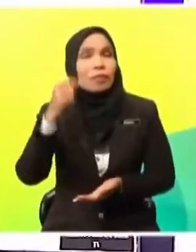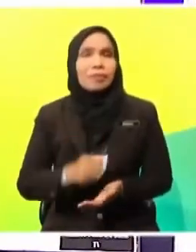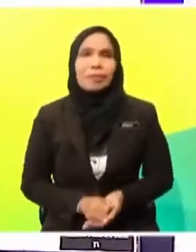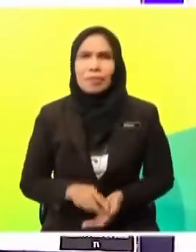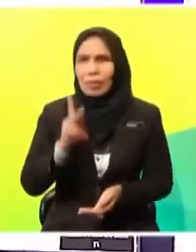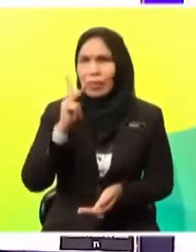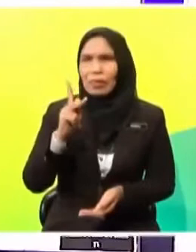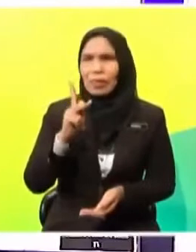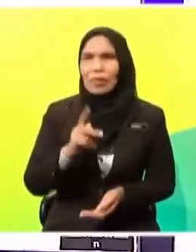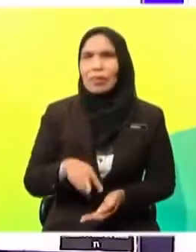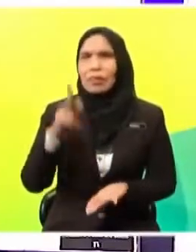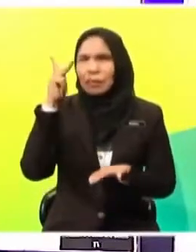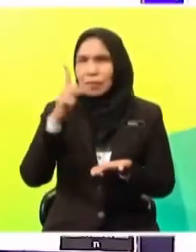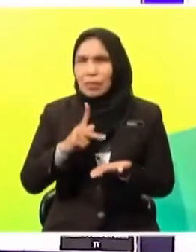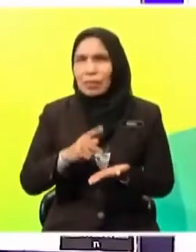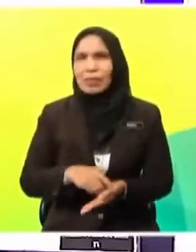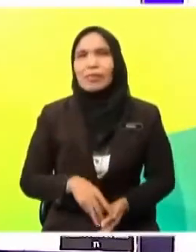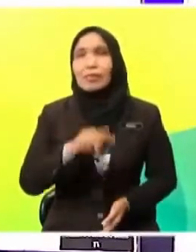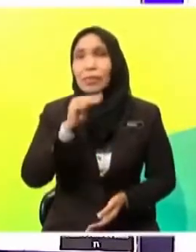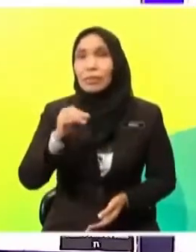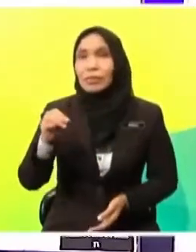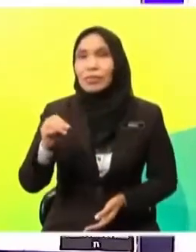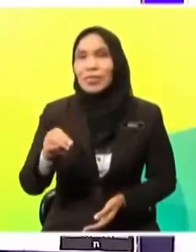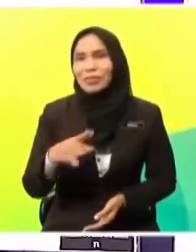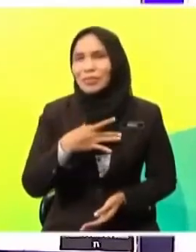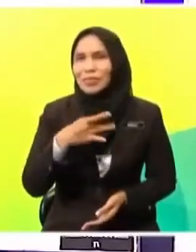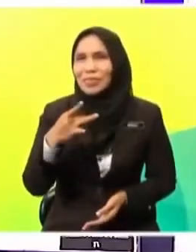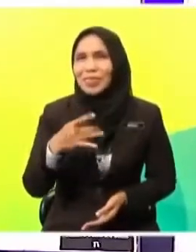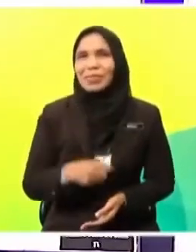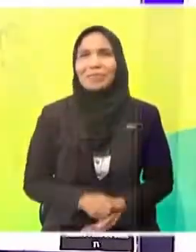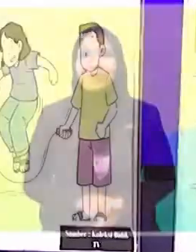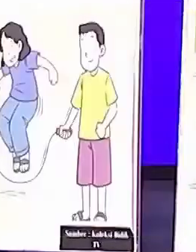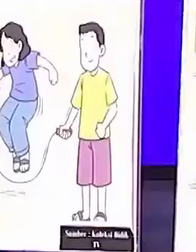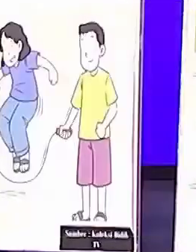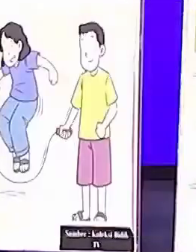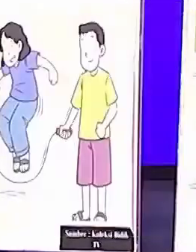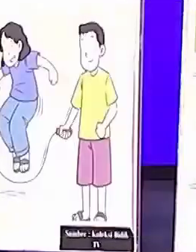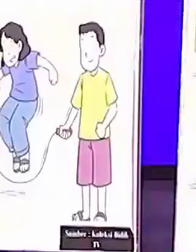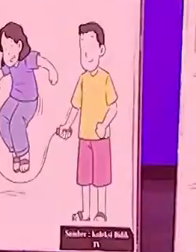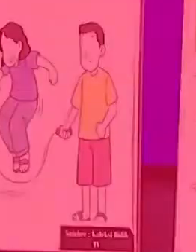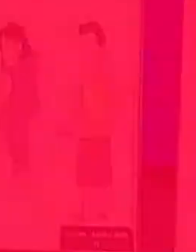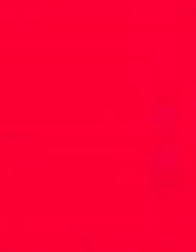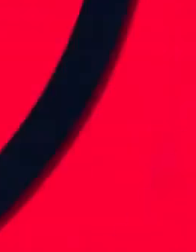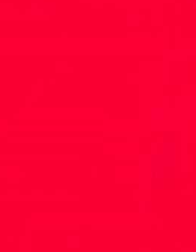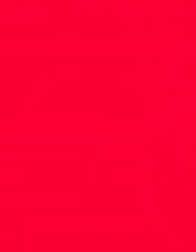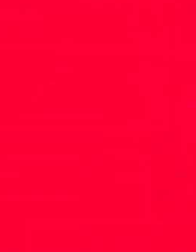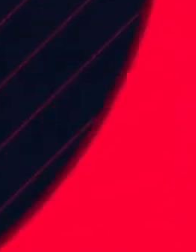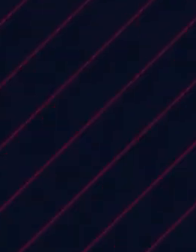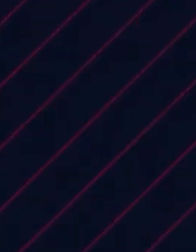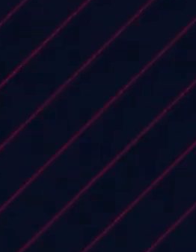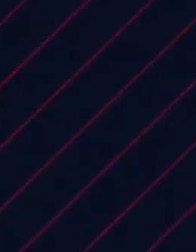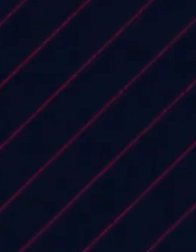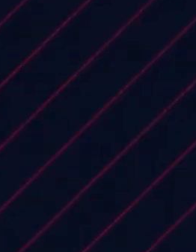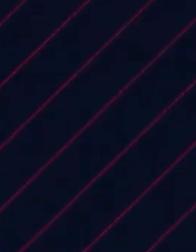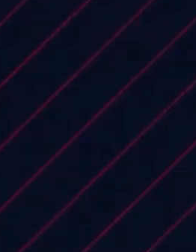murid-murid pun Srono Ibu Bapak jangan lupa terus berhubungan kembali lagi seperti ini Hai Mungkin